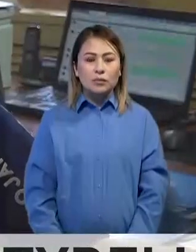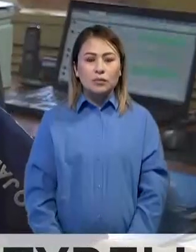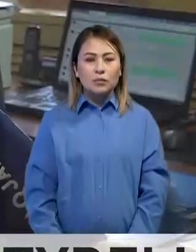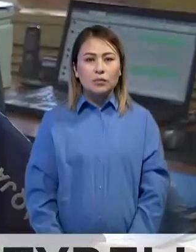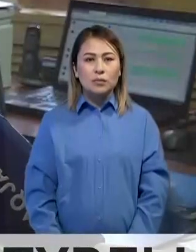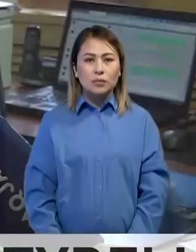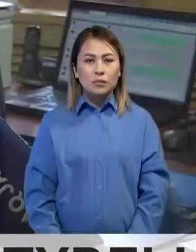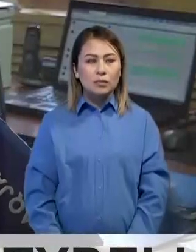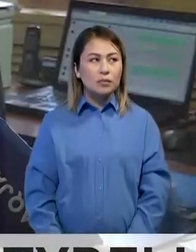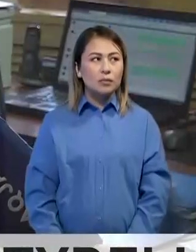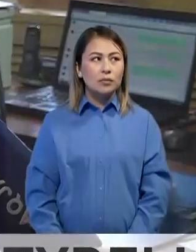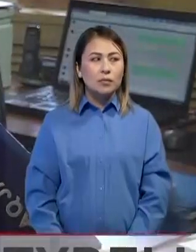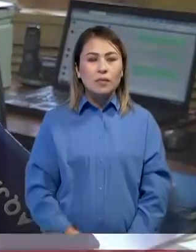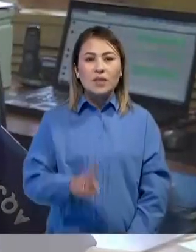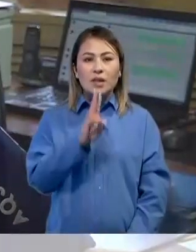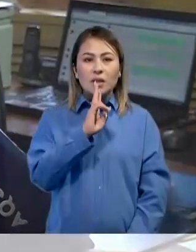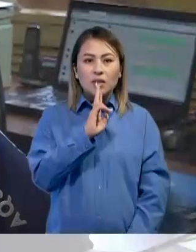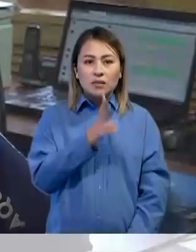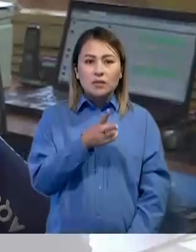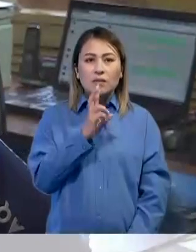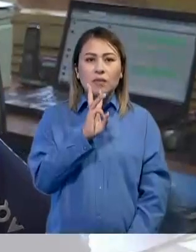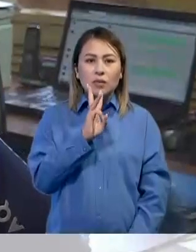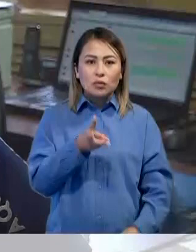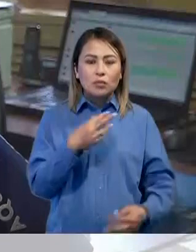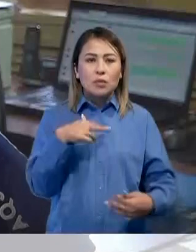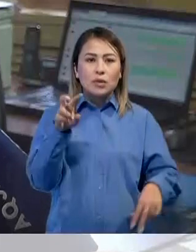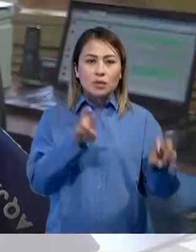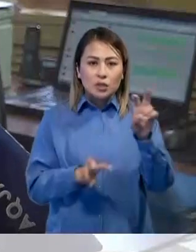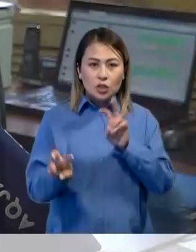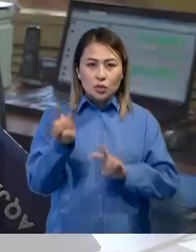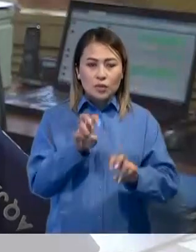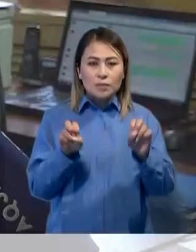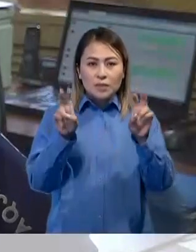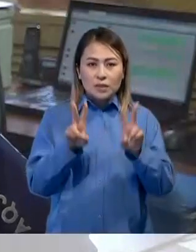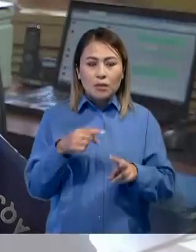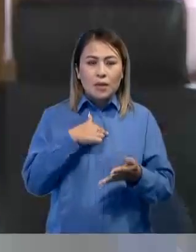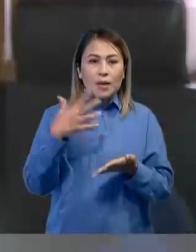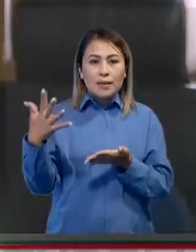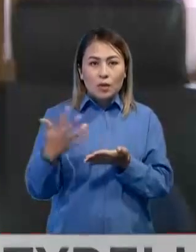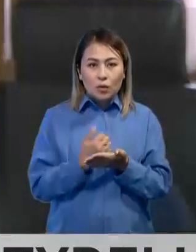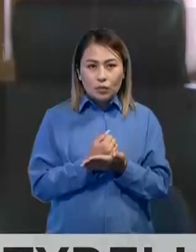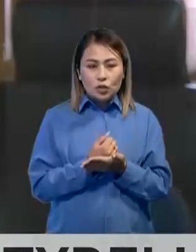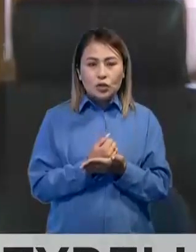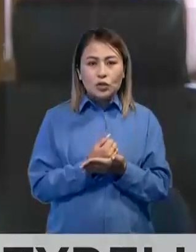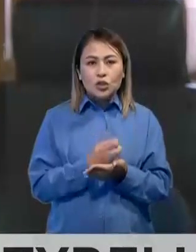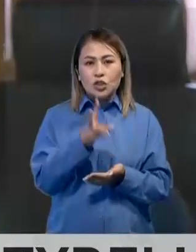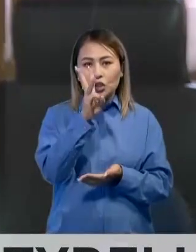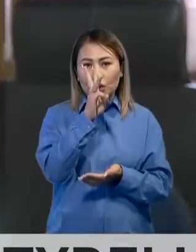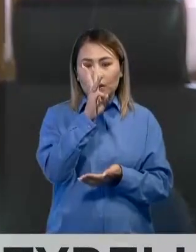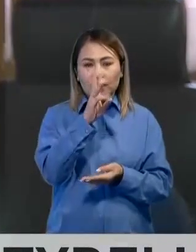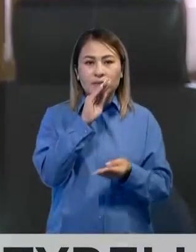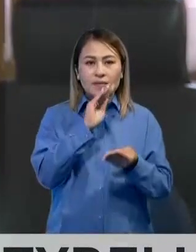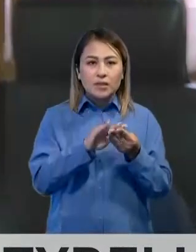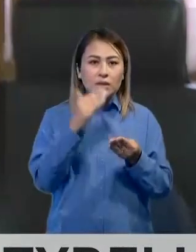Екі жылдай сол іздеудеміз маман. Енді кеше деген осындай жағдайды маманымыз тауып отырмыз. Жалақы деген